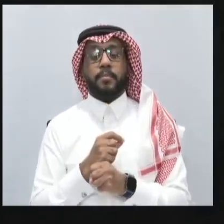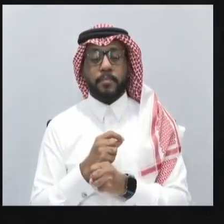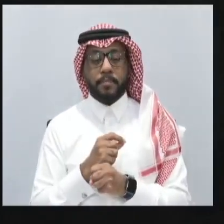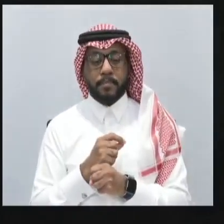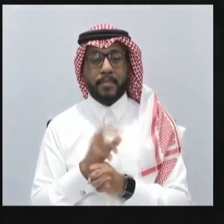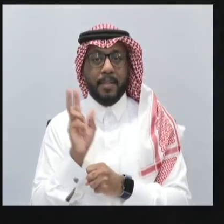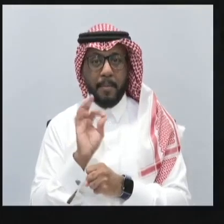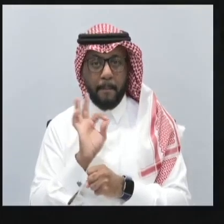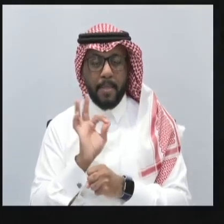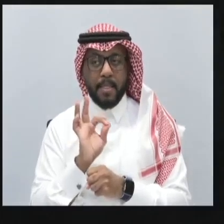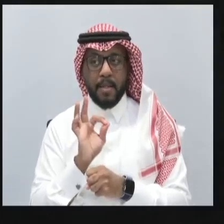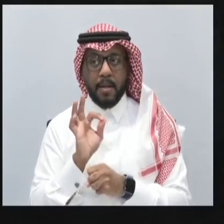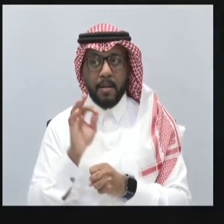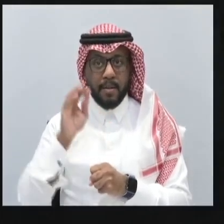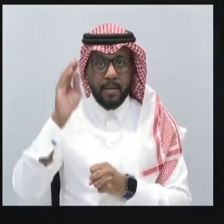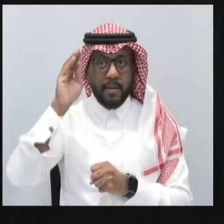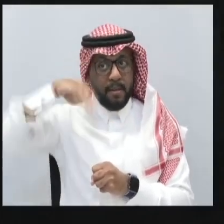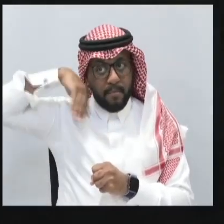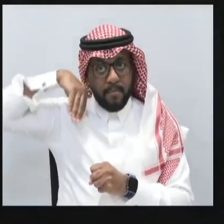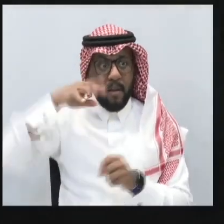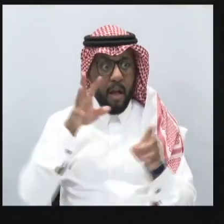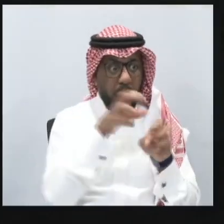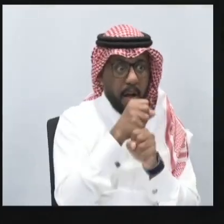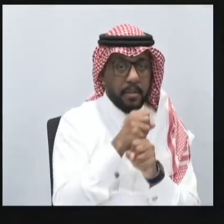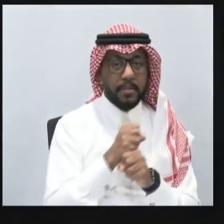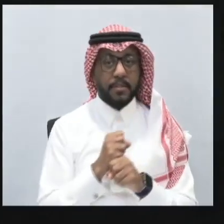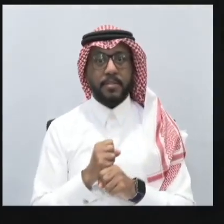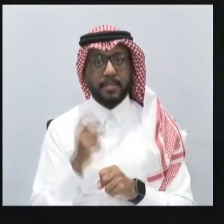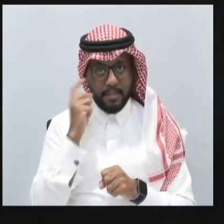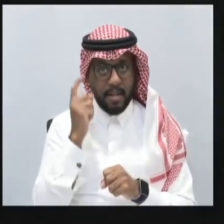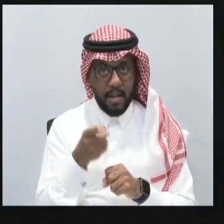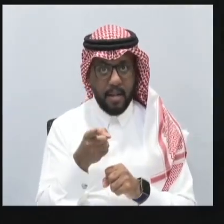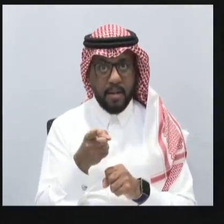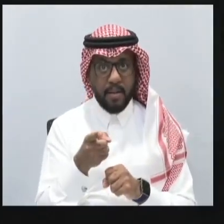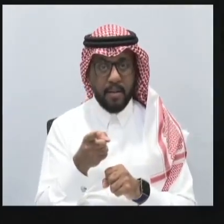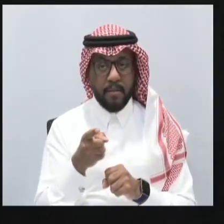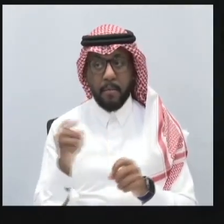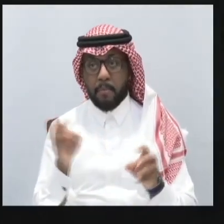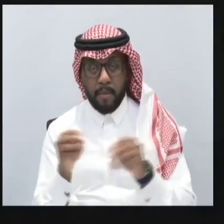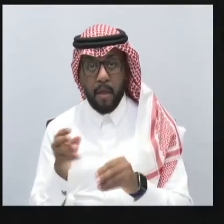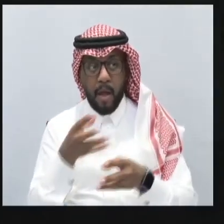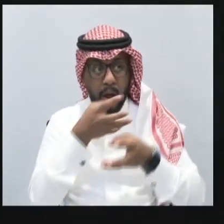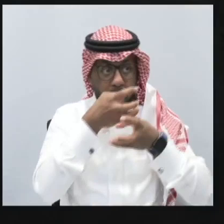هذه يعني ياكل لحوم صح ولا لا اذا نقول حيوانات